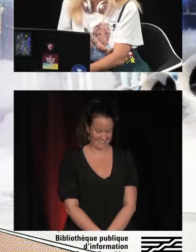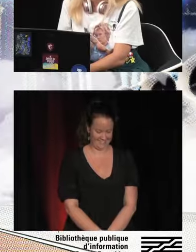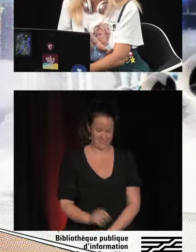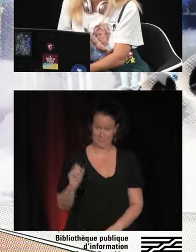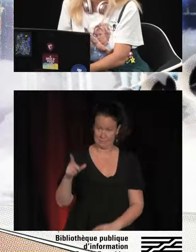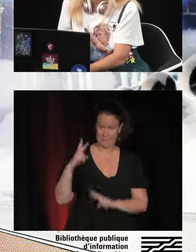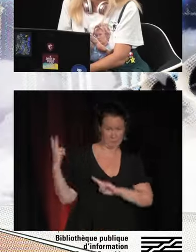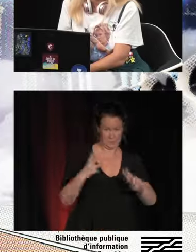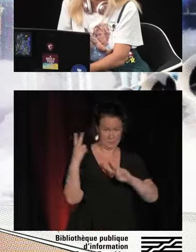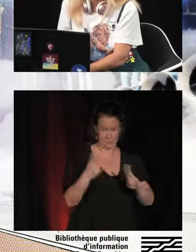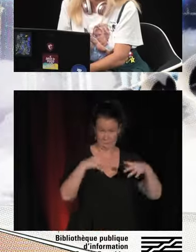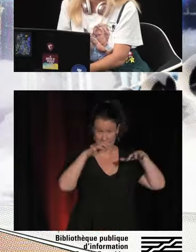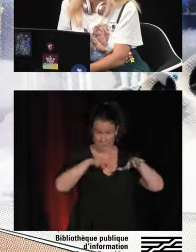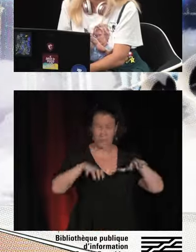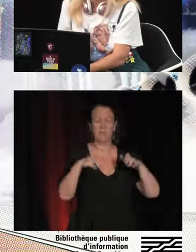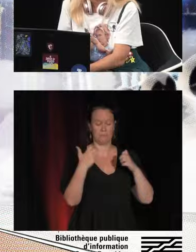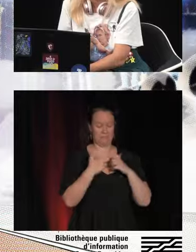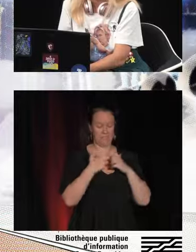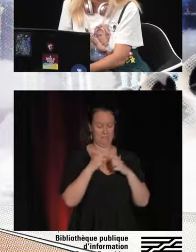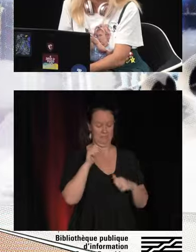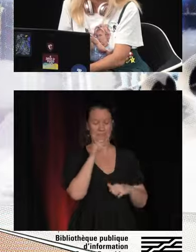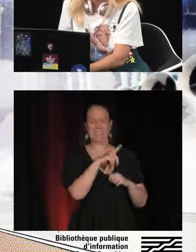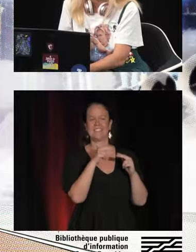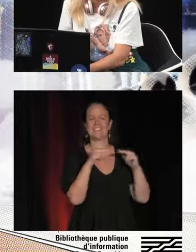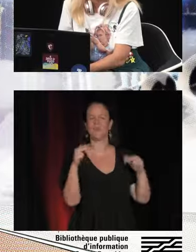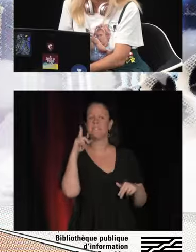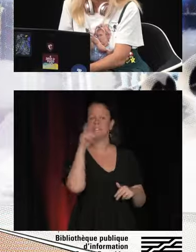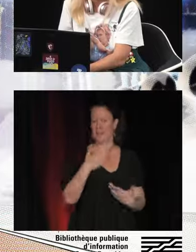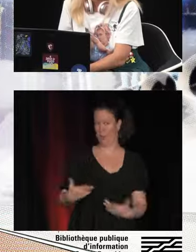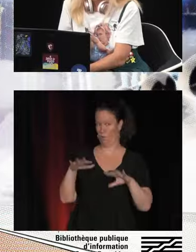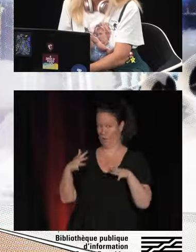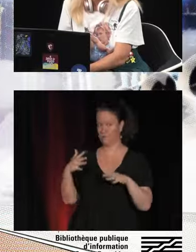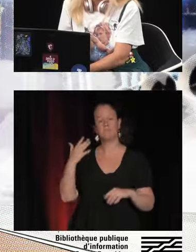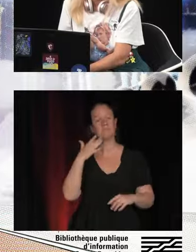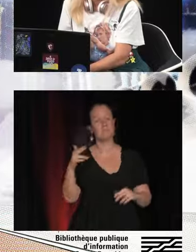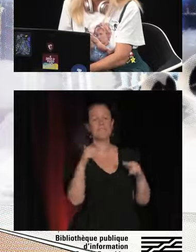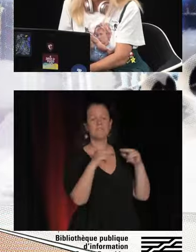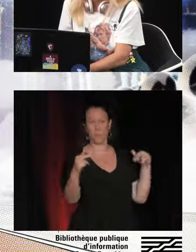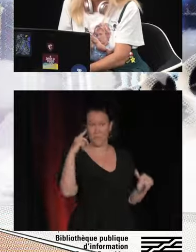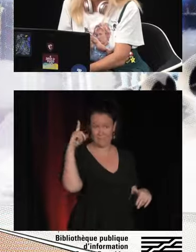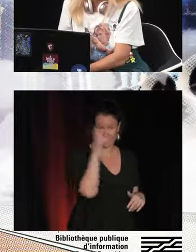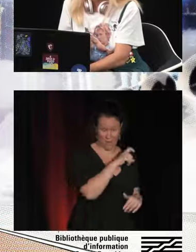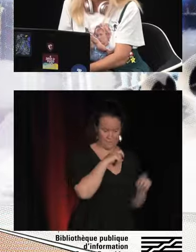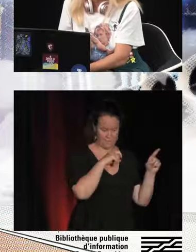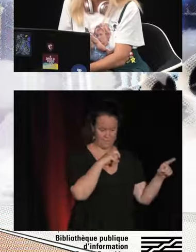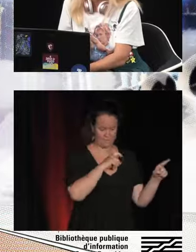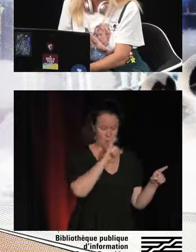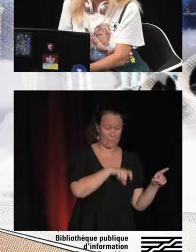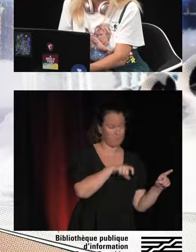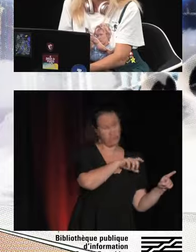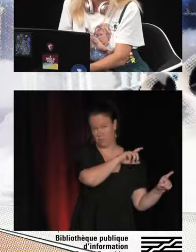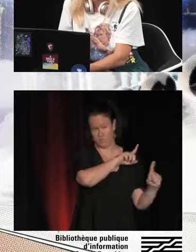Typiquement, dans le mode difficile du... Pourquoi j'ai fait ça ? Dans le mode difficile du jeu, ici, vous êtes obligé de speedrunner le